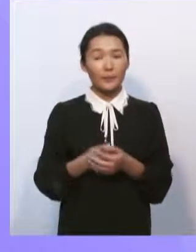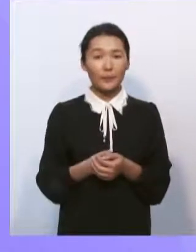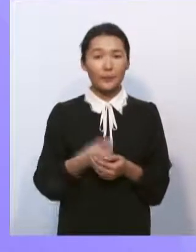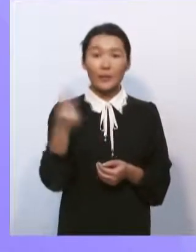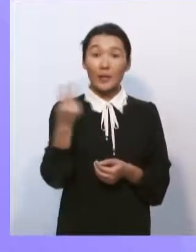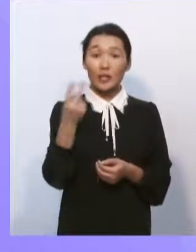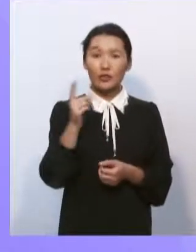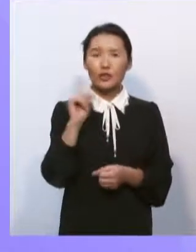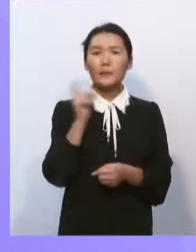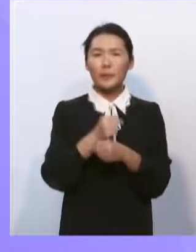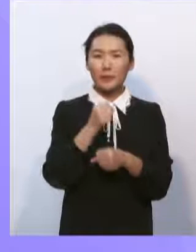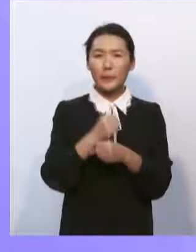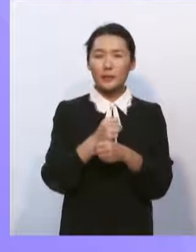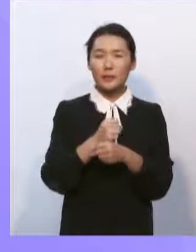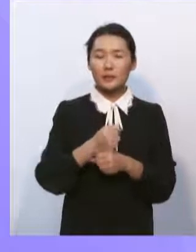Экинчи эмне кылабыз?